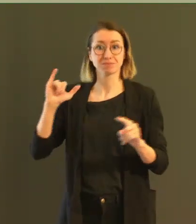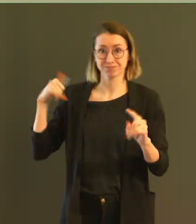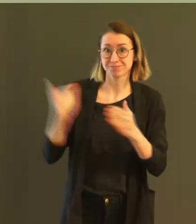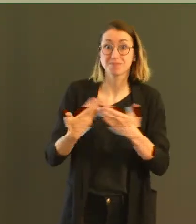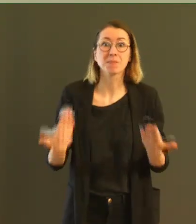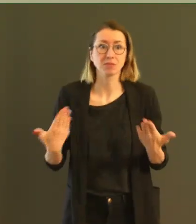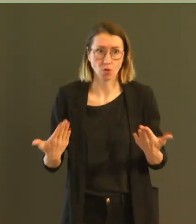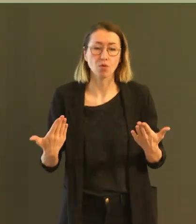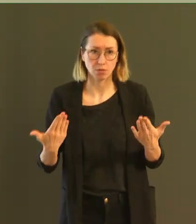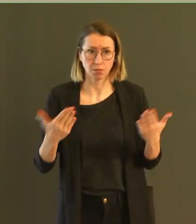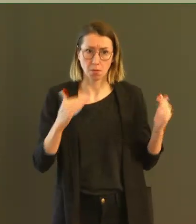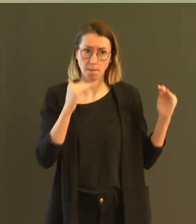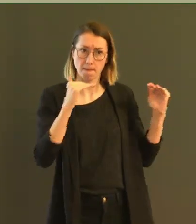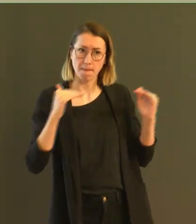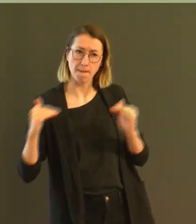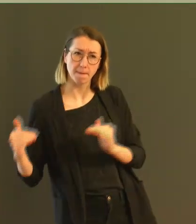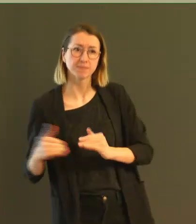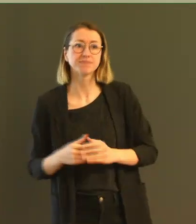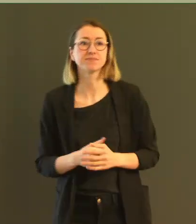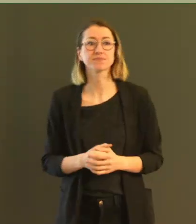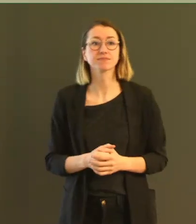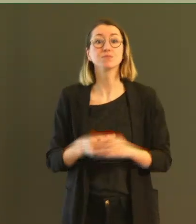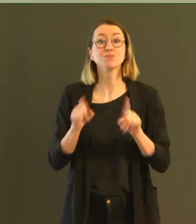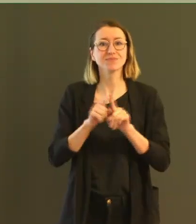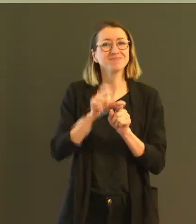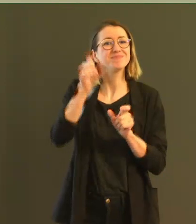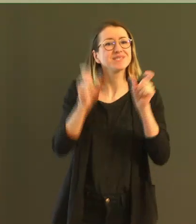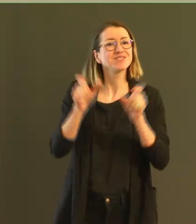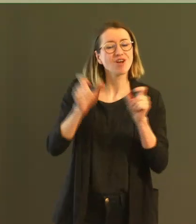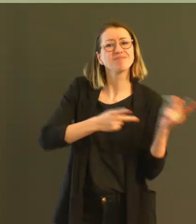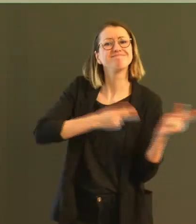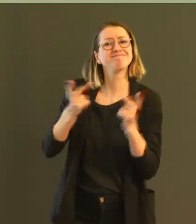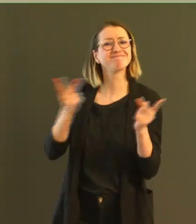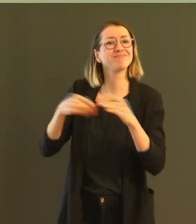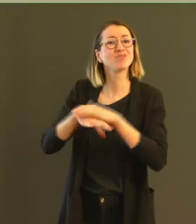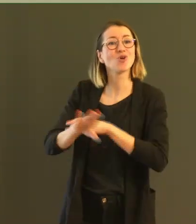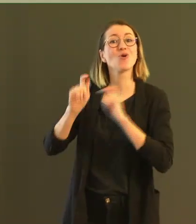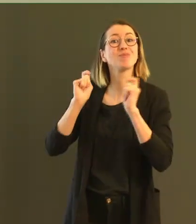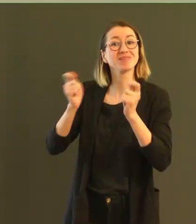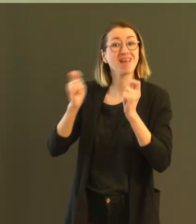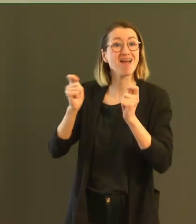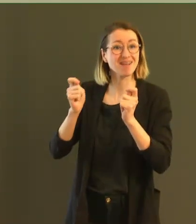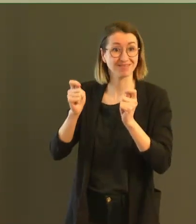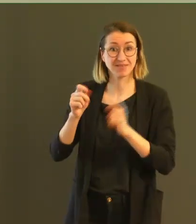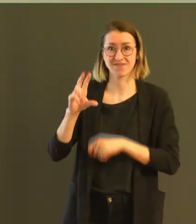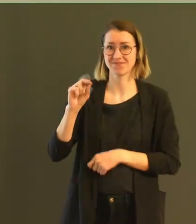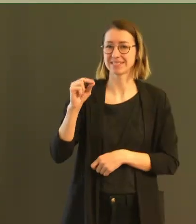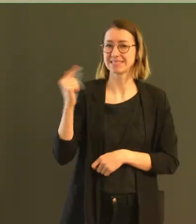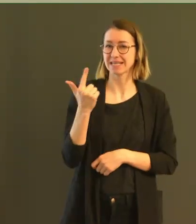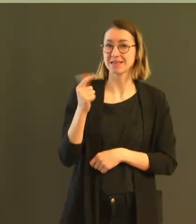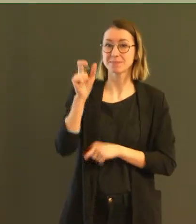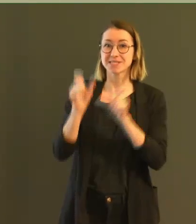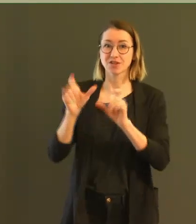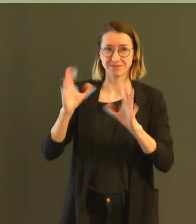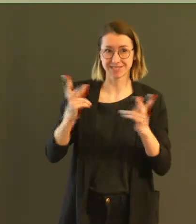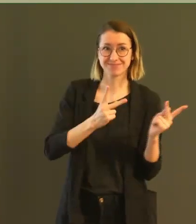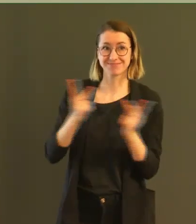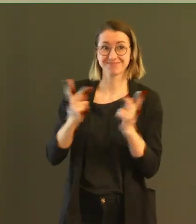de patients admis à l'hôpital on en compte seulement 27 durant les dernières 24 heures